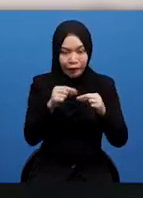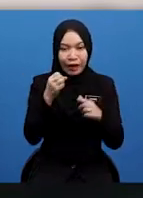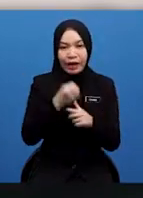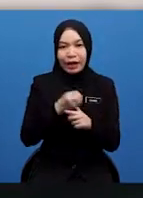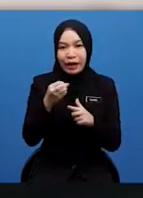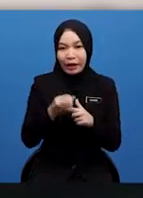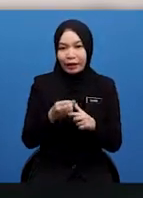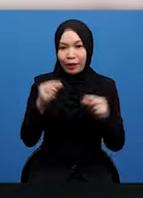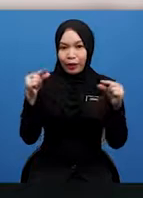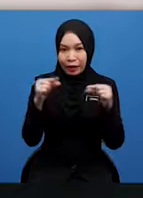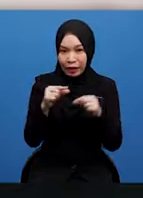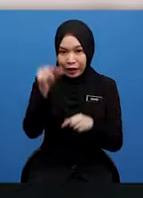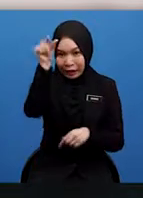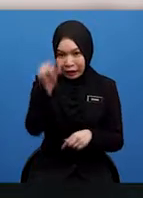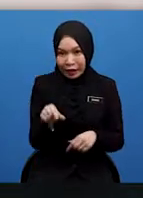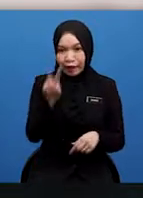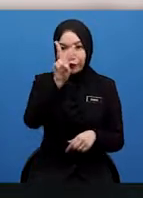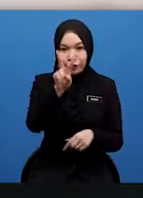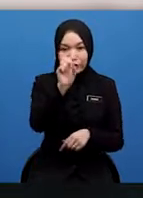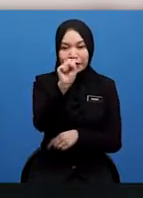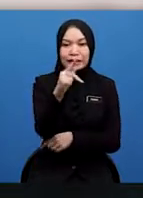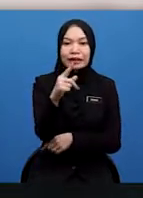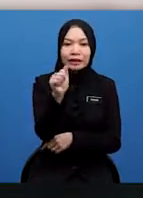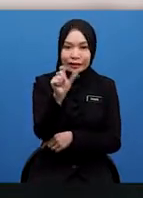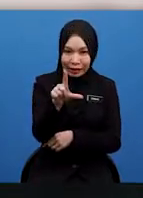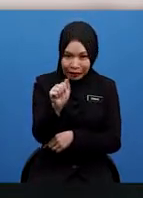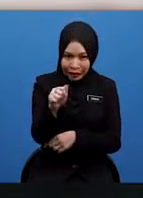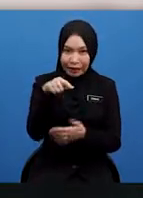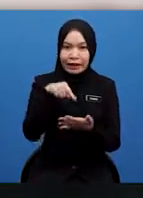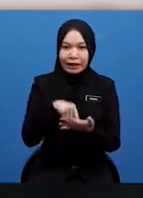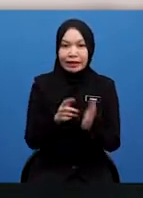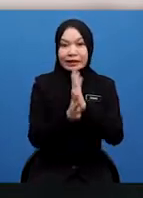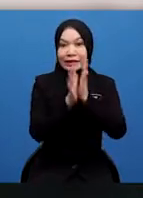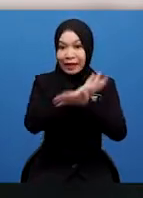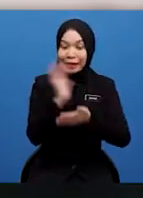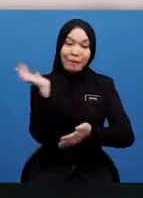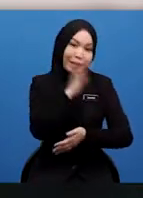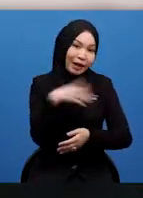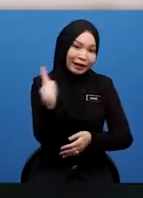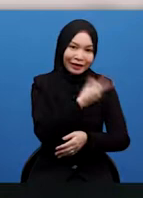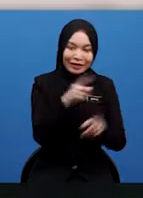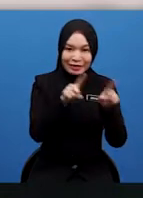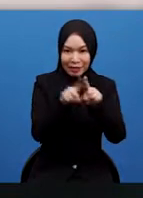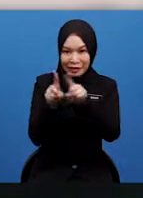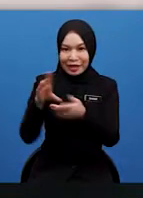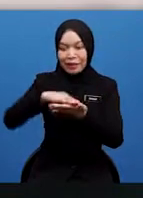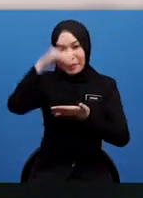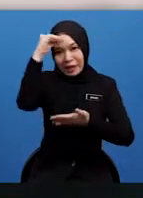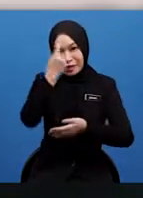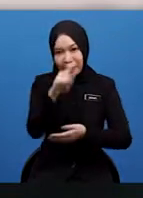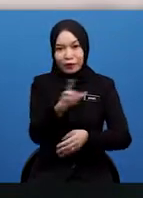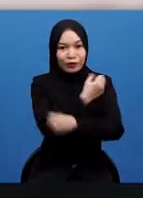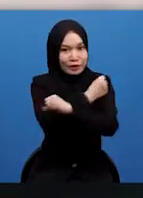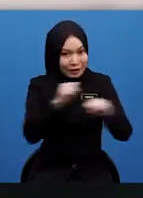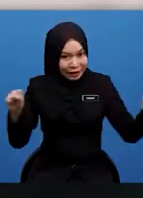dua skala ini. Oleh itu, mari kita sama-sama belajar untuk menyediakan graf ini